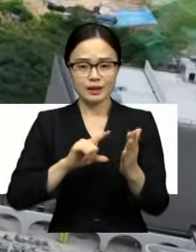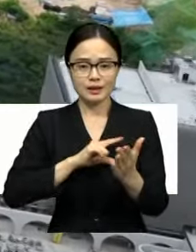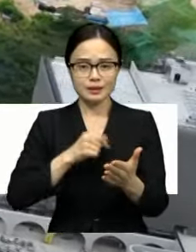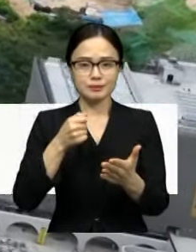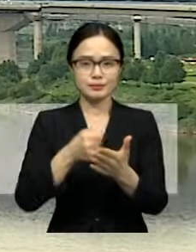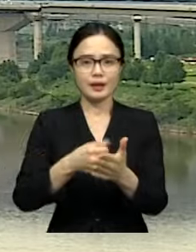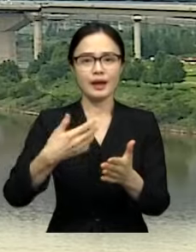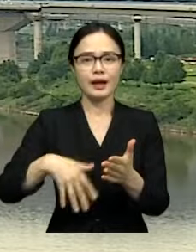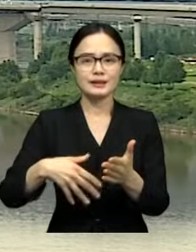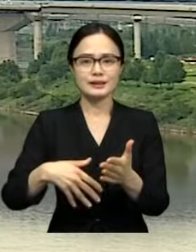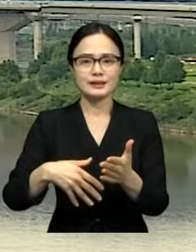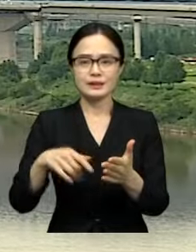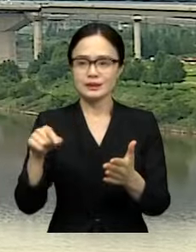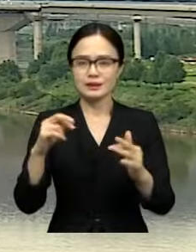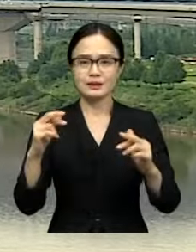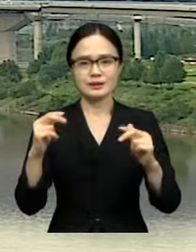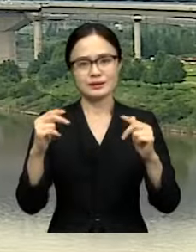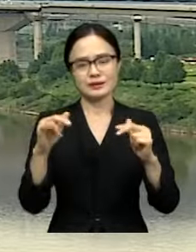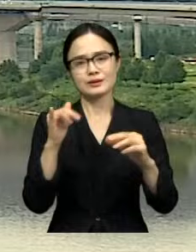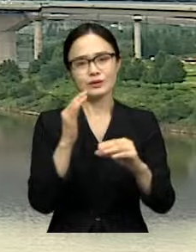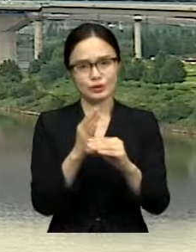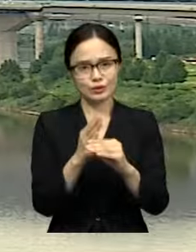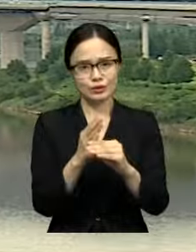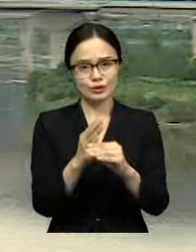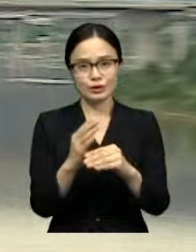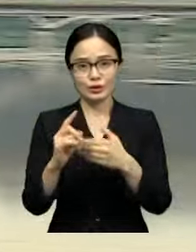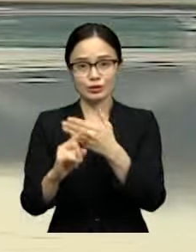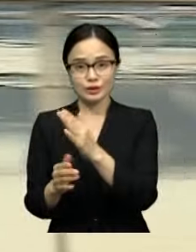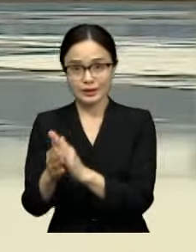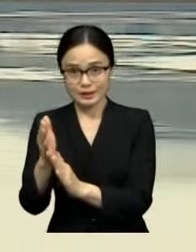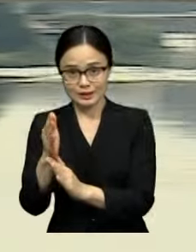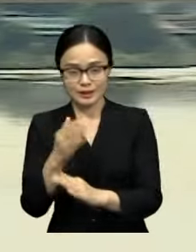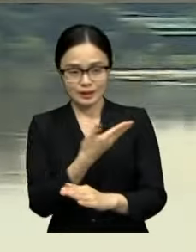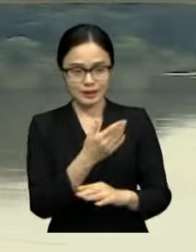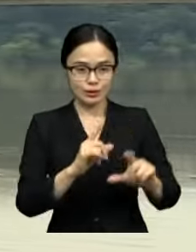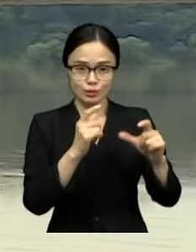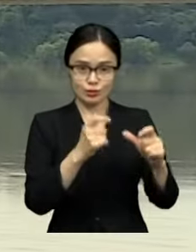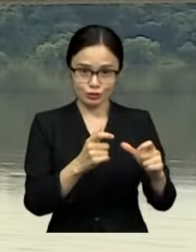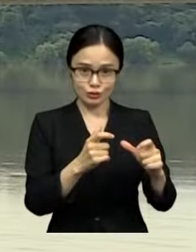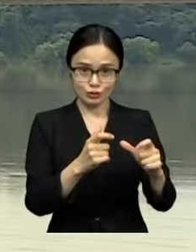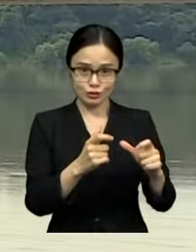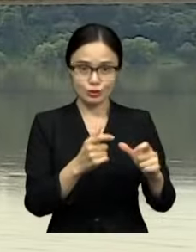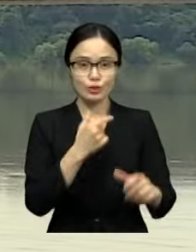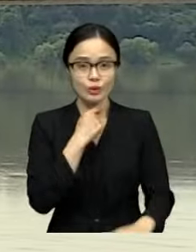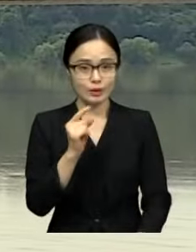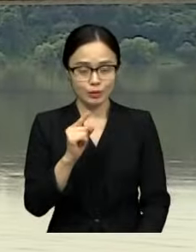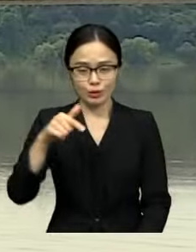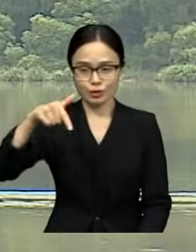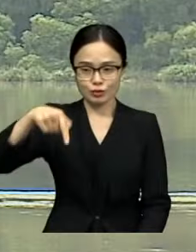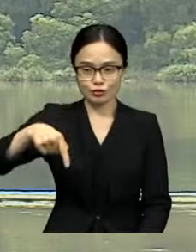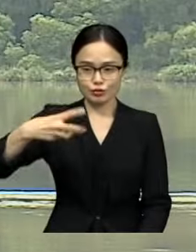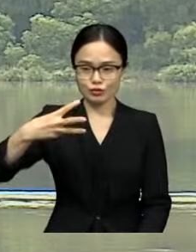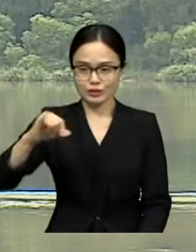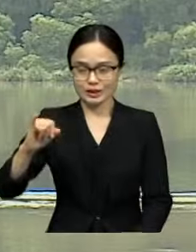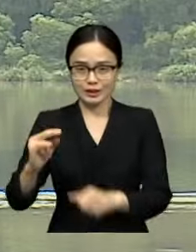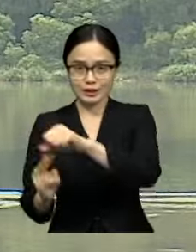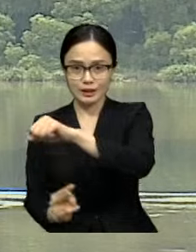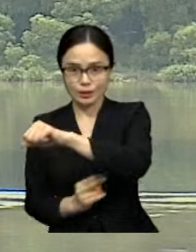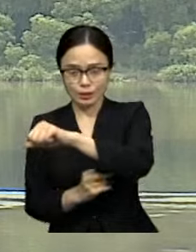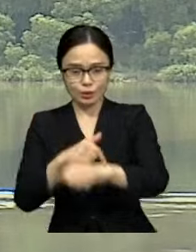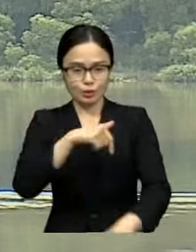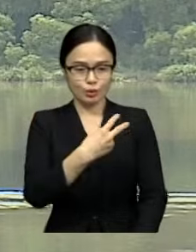진행형입니다. 구리시와 강동구는 각각 구리대교와 고덕대교를 고소하고 있습니다.